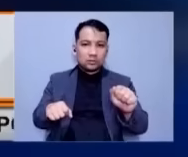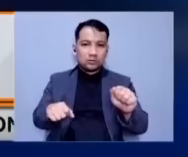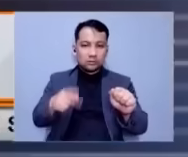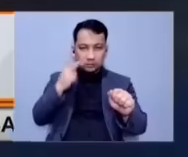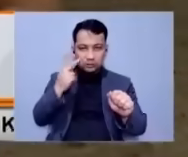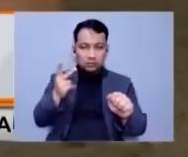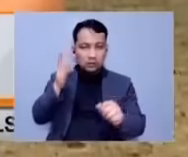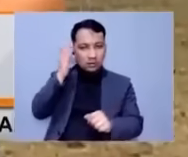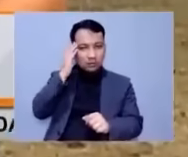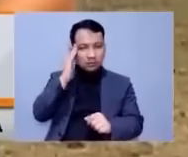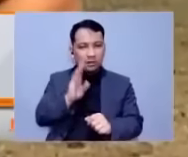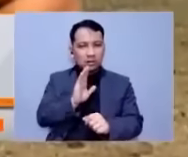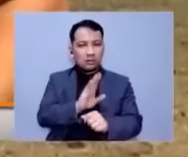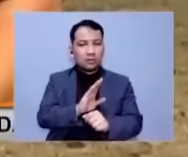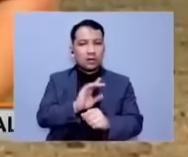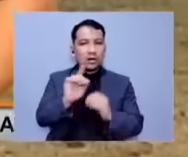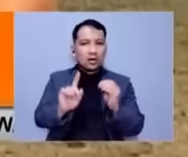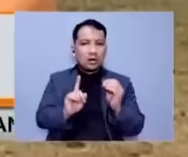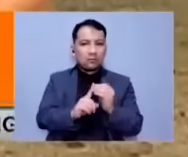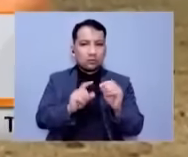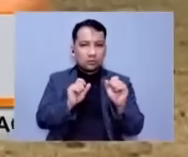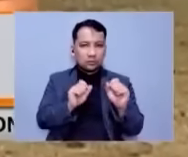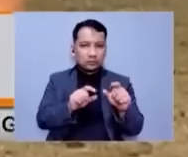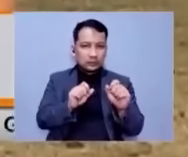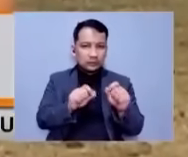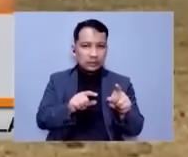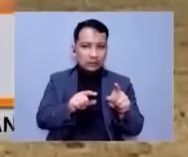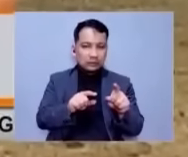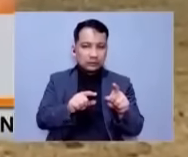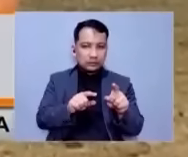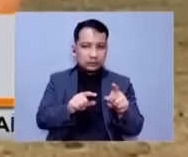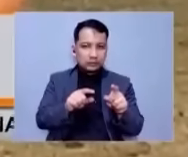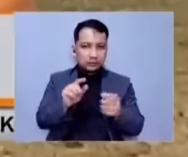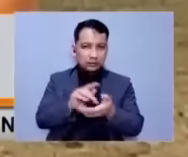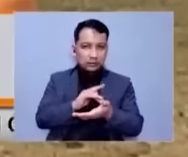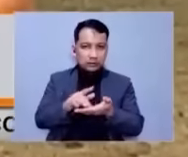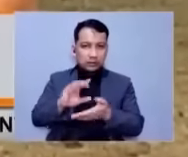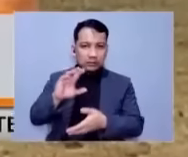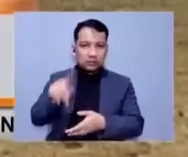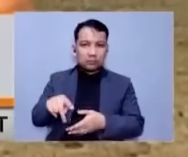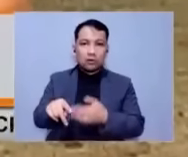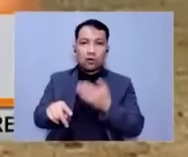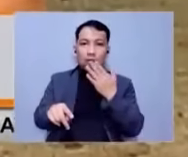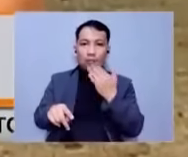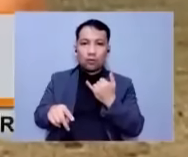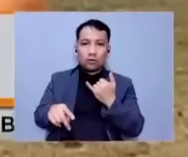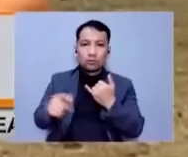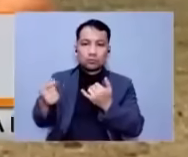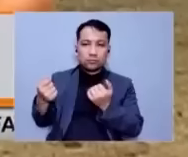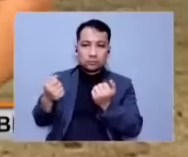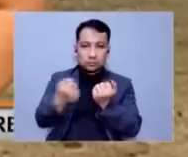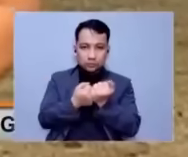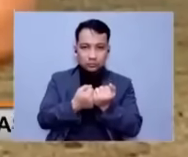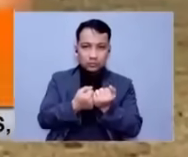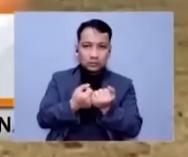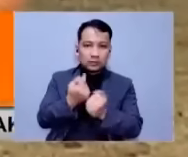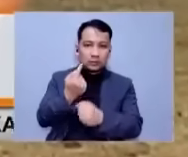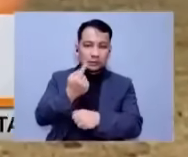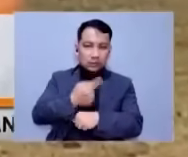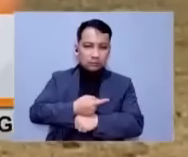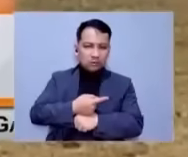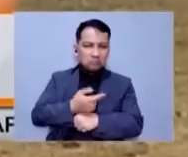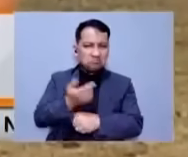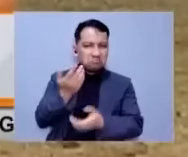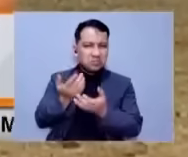mga hold-upper sa tindahan ng gadget ng mga biktima. Alam daw kasi nila na may dumating na supply nung araw na yon. Kaya tingin ng